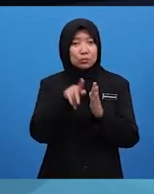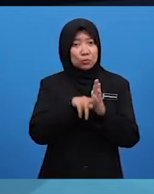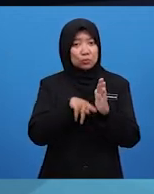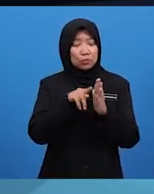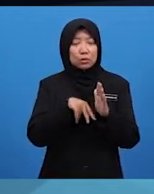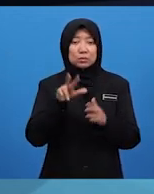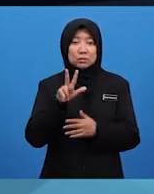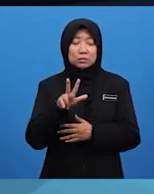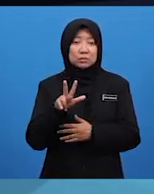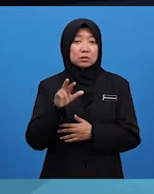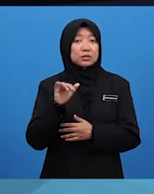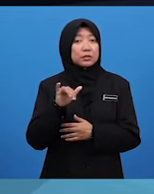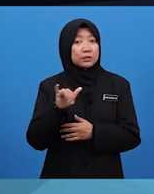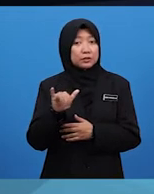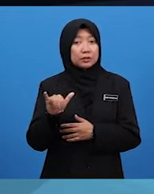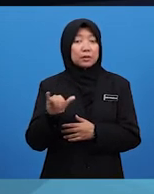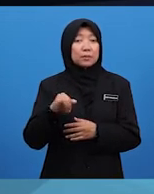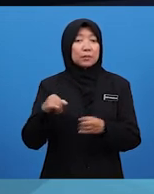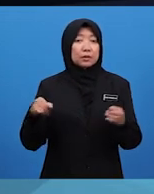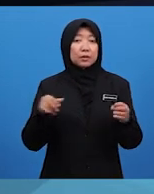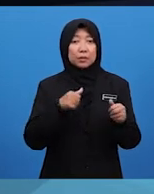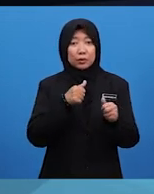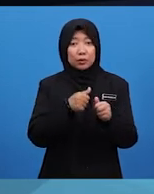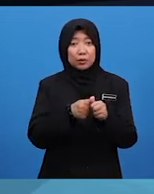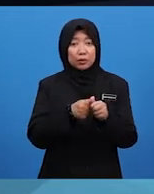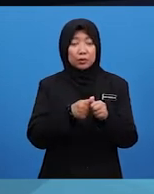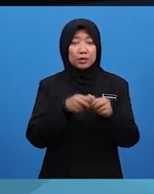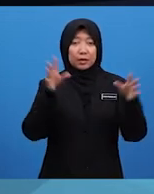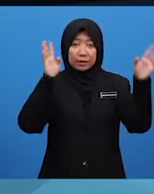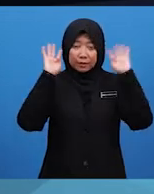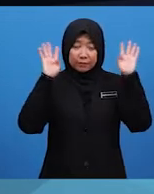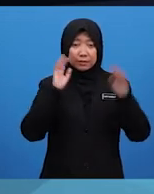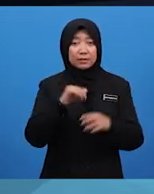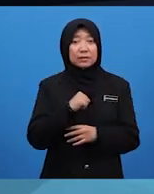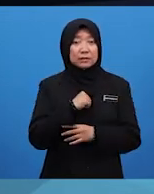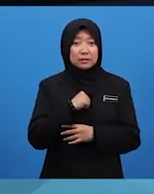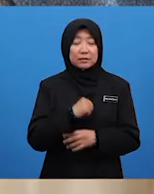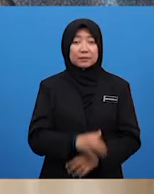Sekurang-kurangnya tiga jenis mengikut kreativiti masing-masing.